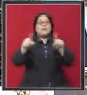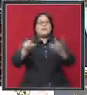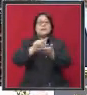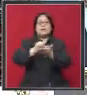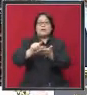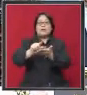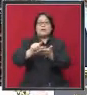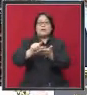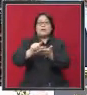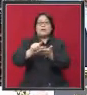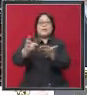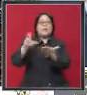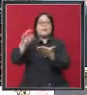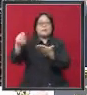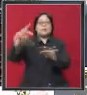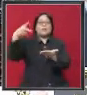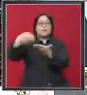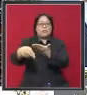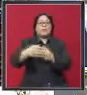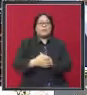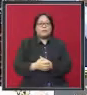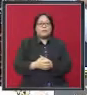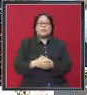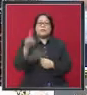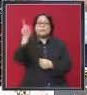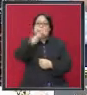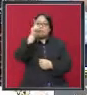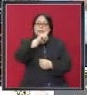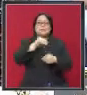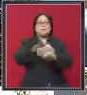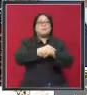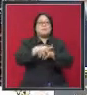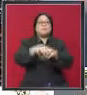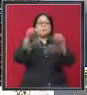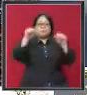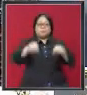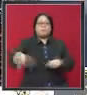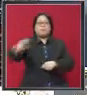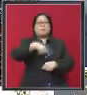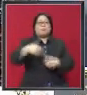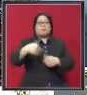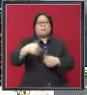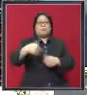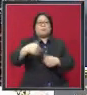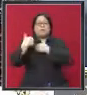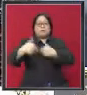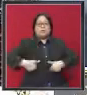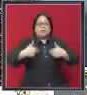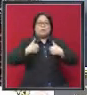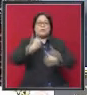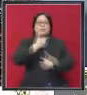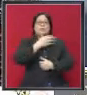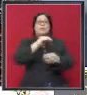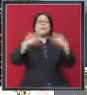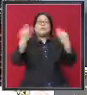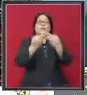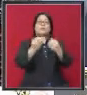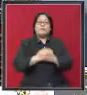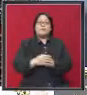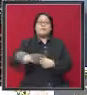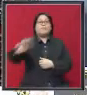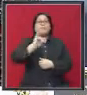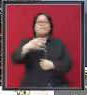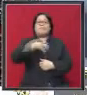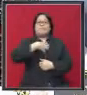tetapi gaji, allowance atau overtime telah dipotong dengan ketara hingga menjejas kemampuan mereka menampung pembelajaran diri dan keluarga. Mereka